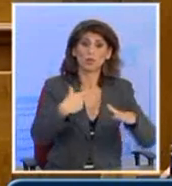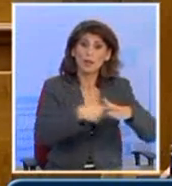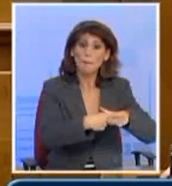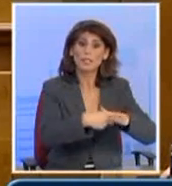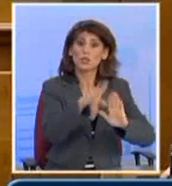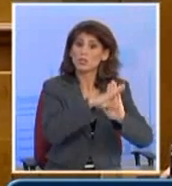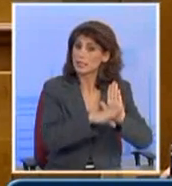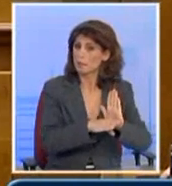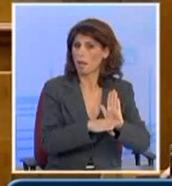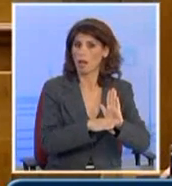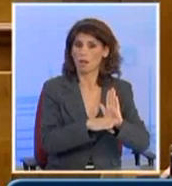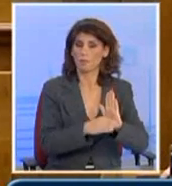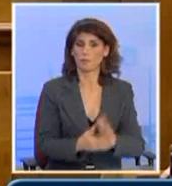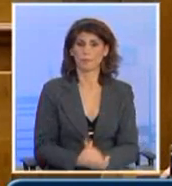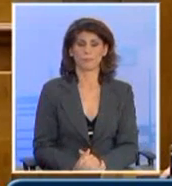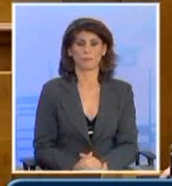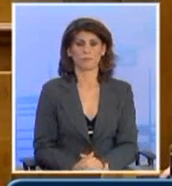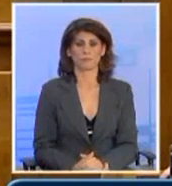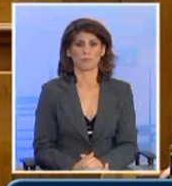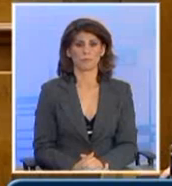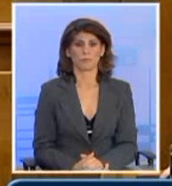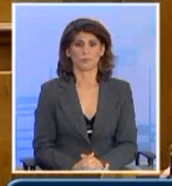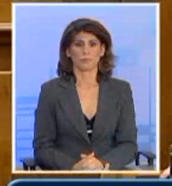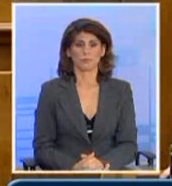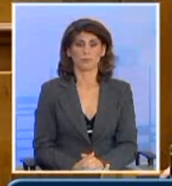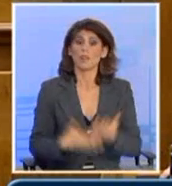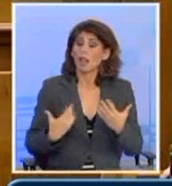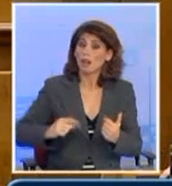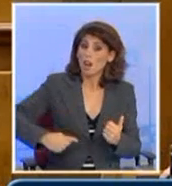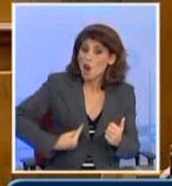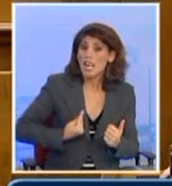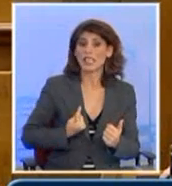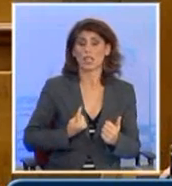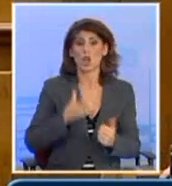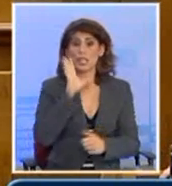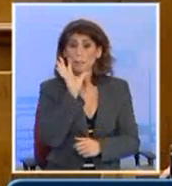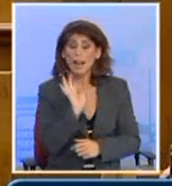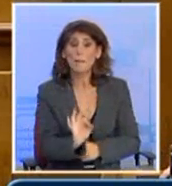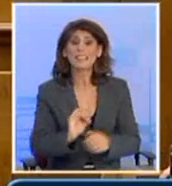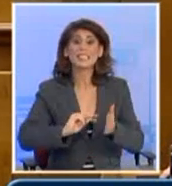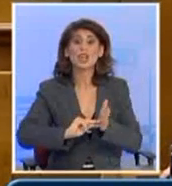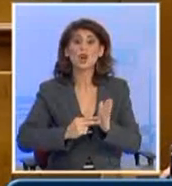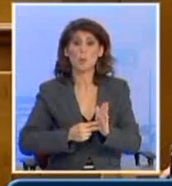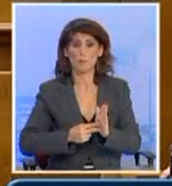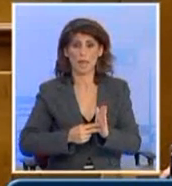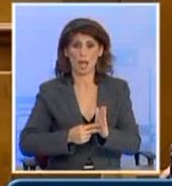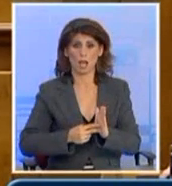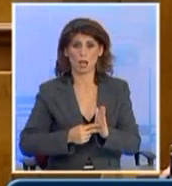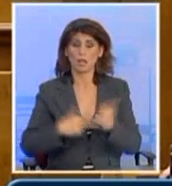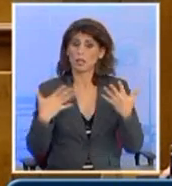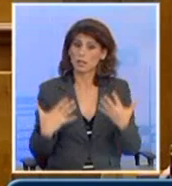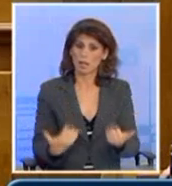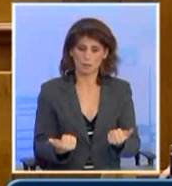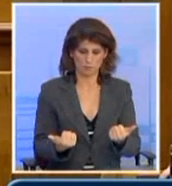τραπεζικό σύστημα. Είναι ενοχλητικό για την πραγματική μας οικονομία να